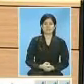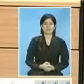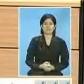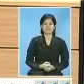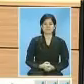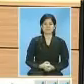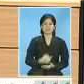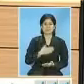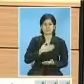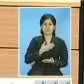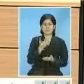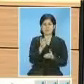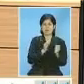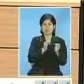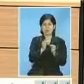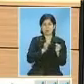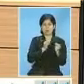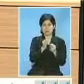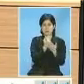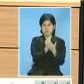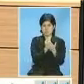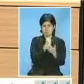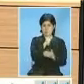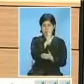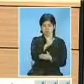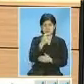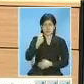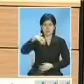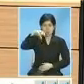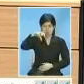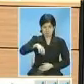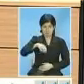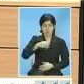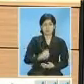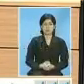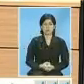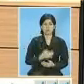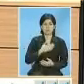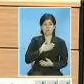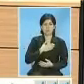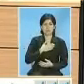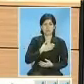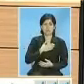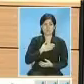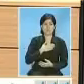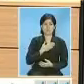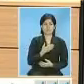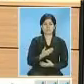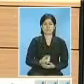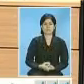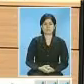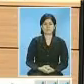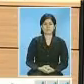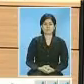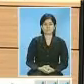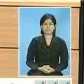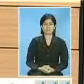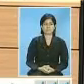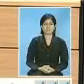ขออนุญาตทำความเข้าใจกับตัวแทนสายก่อนนะครับผมไม่ได้บอกว่าผมพูด ท่านสุนัยฮะ เดี๋ยวครับท่านครับผ